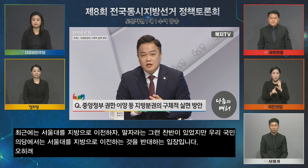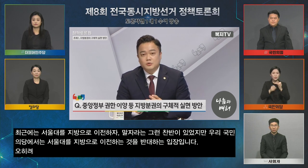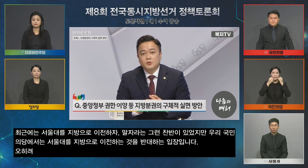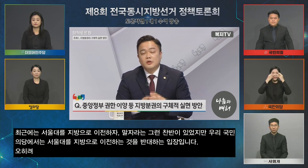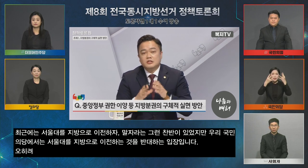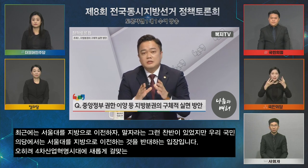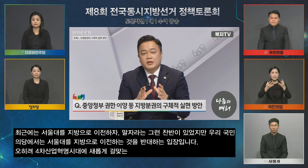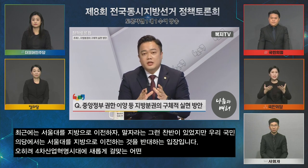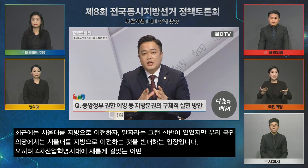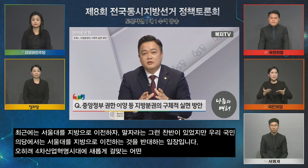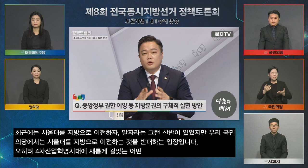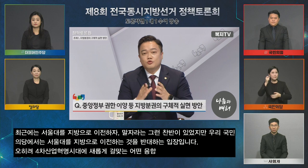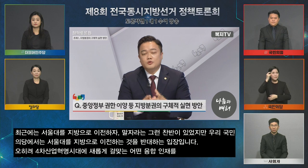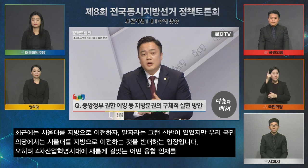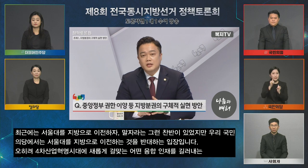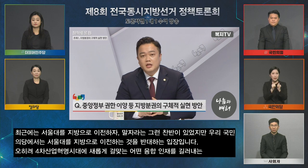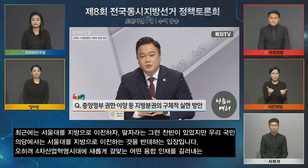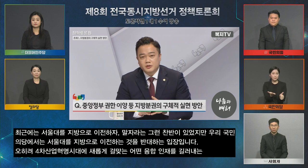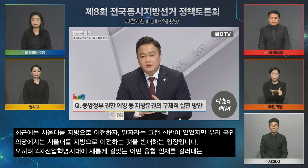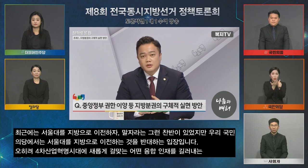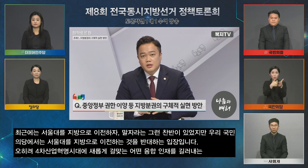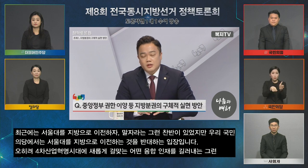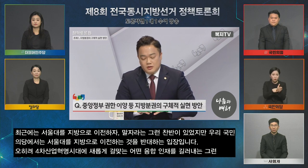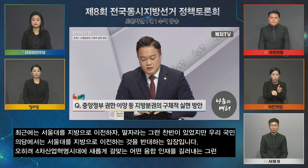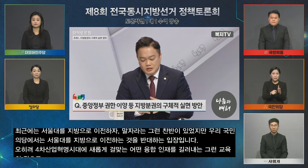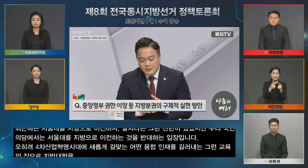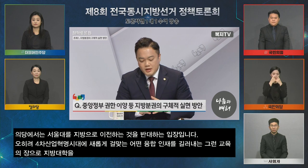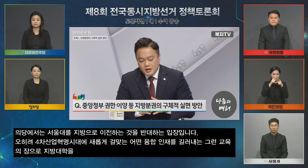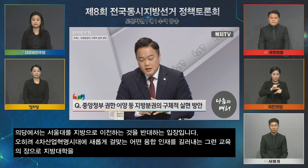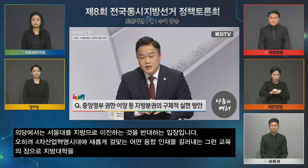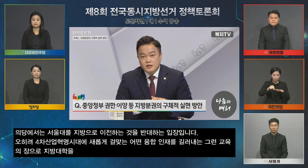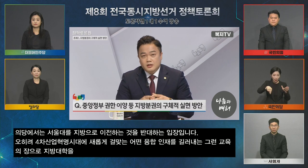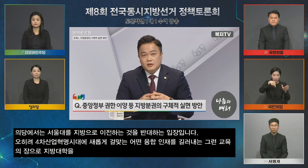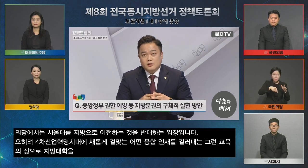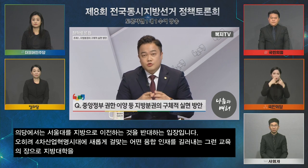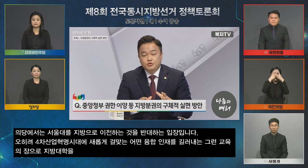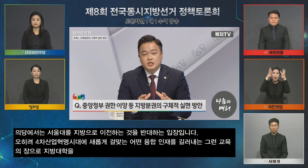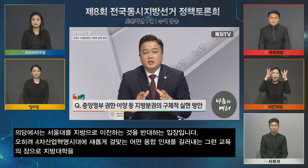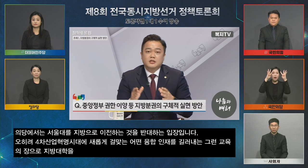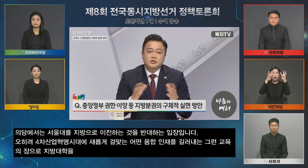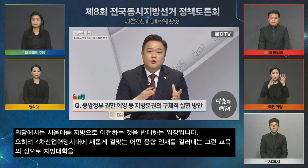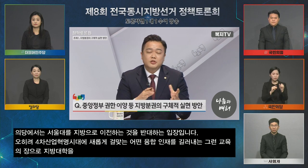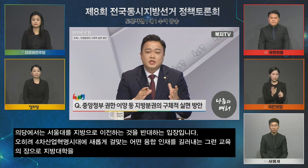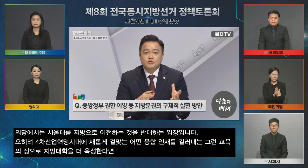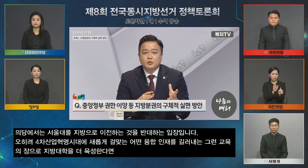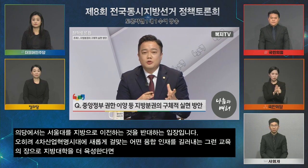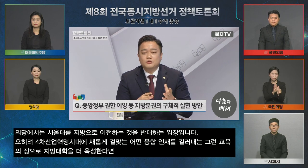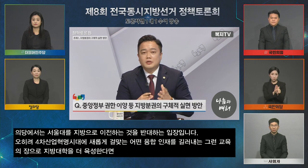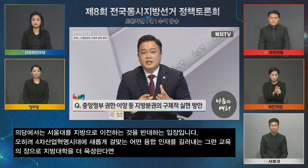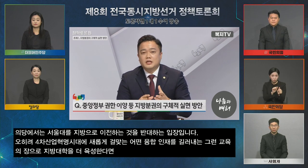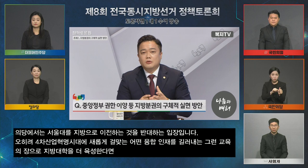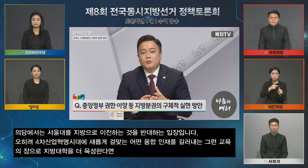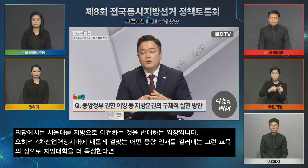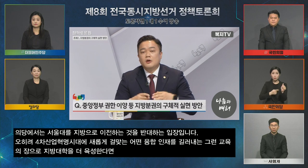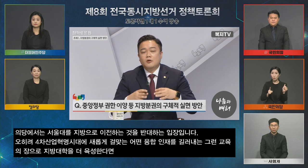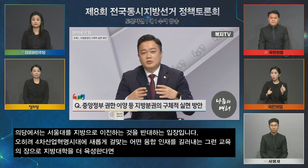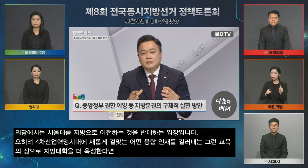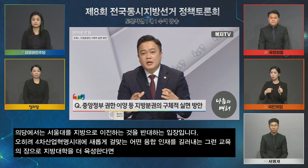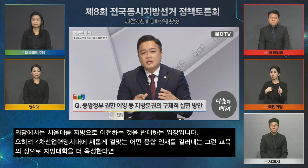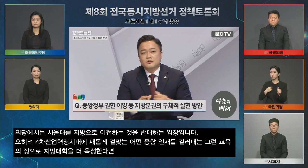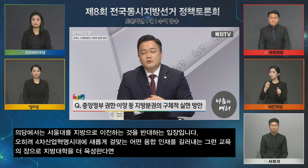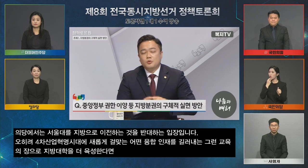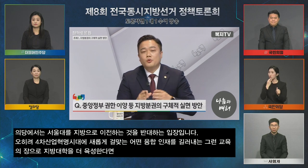교육의 장으로 지방 대학을 더 육성화한다면 지방에 굳이 서울이나 수도권으로 가지 않고